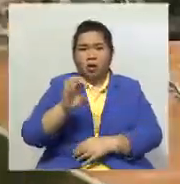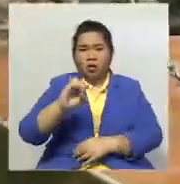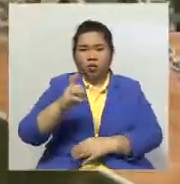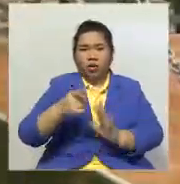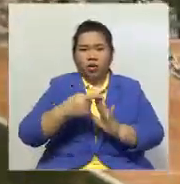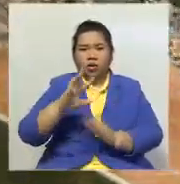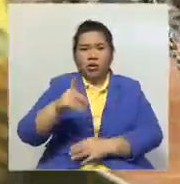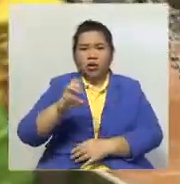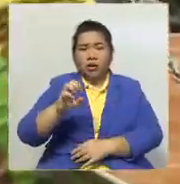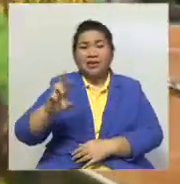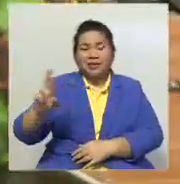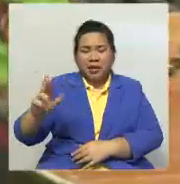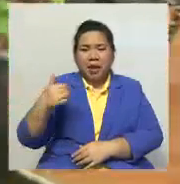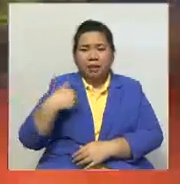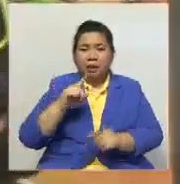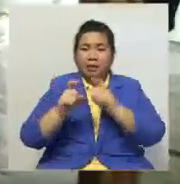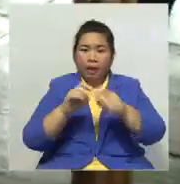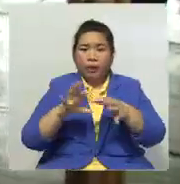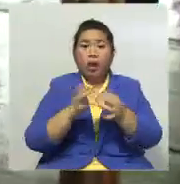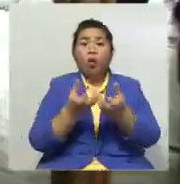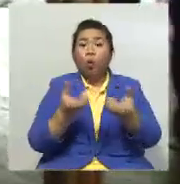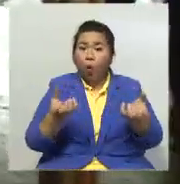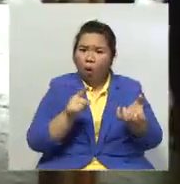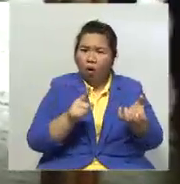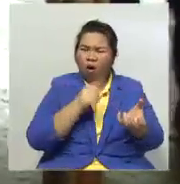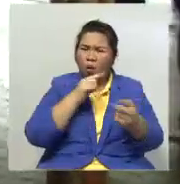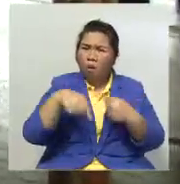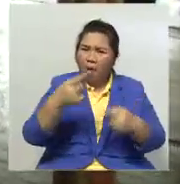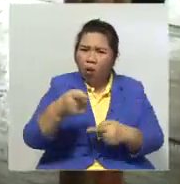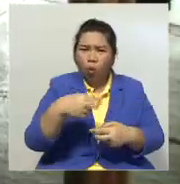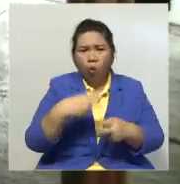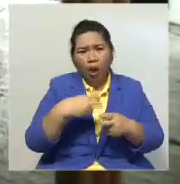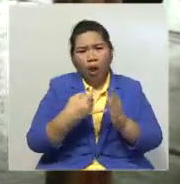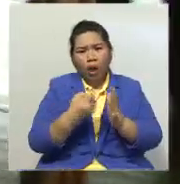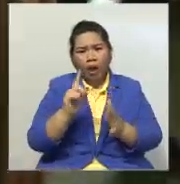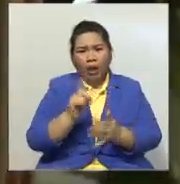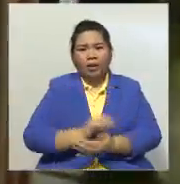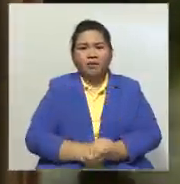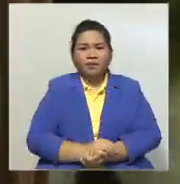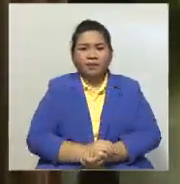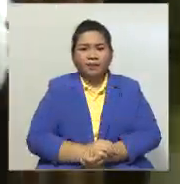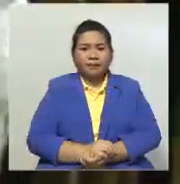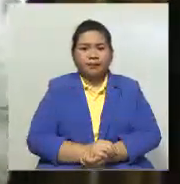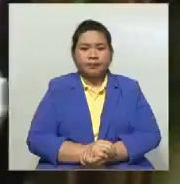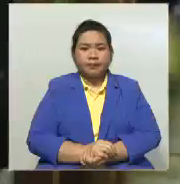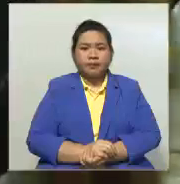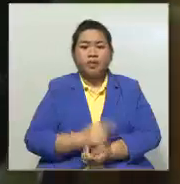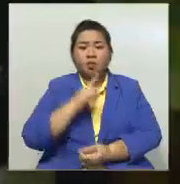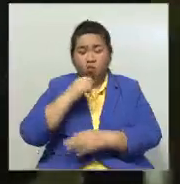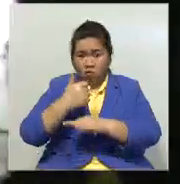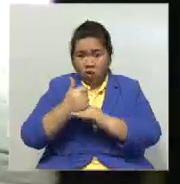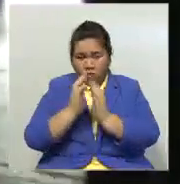ของการนำสิ่งของเหล่านี้เส้นทางการเดินทางว่าเข้าไปนั้นมีความยากลำบากยังไงบ้างค่ะหัวหน้าสวัสดี